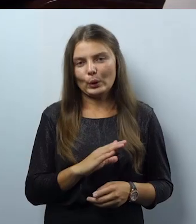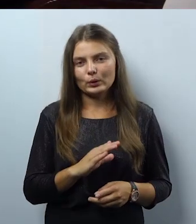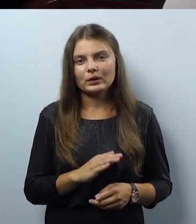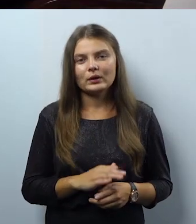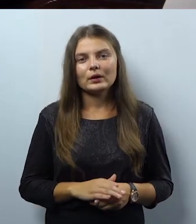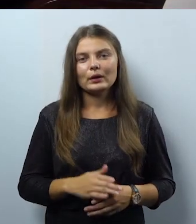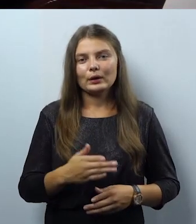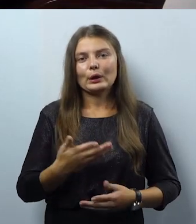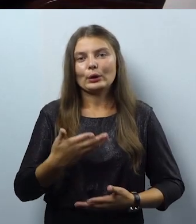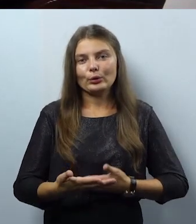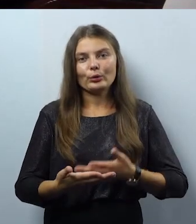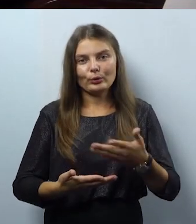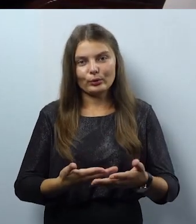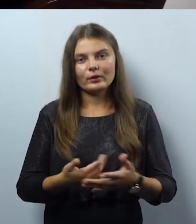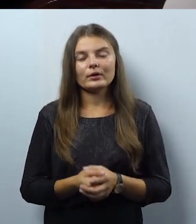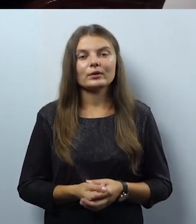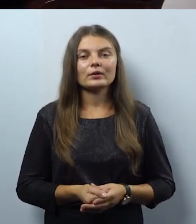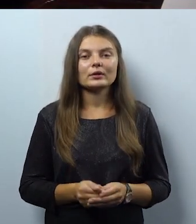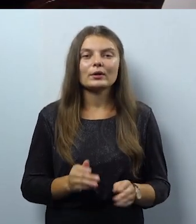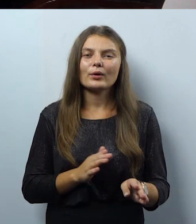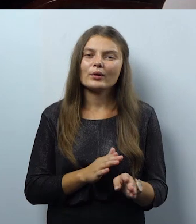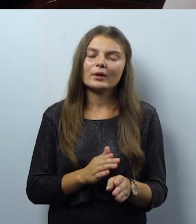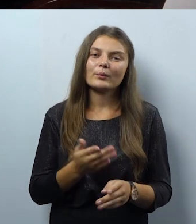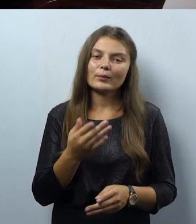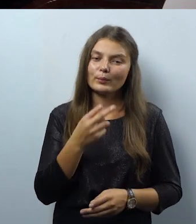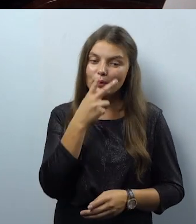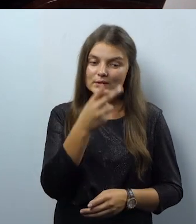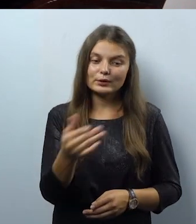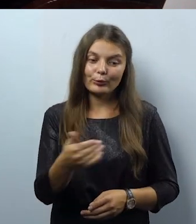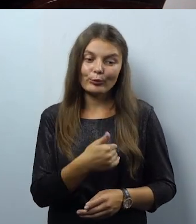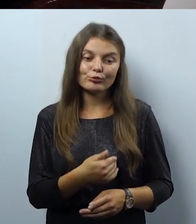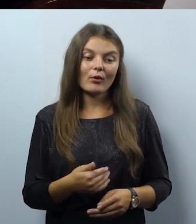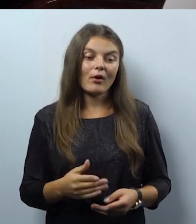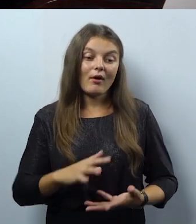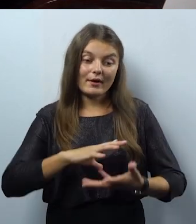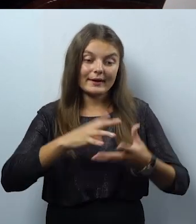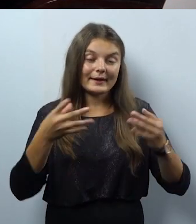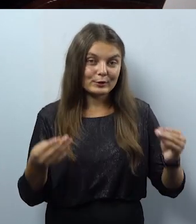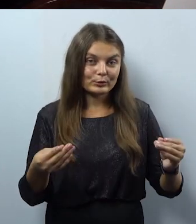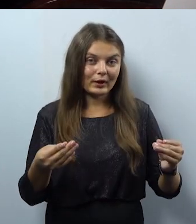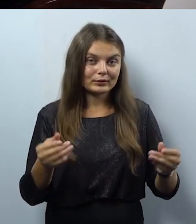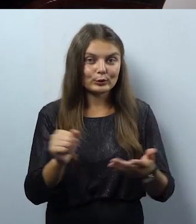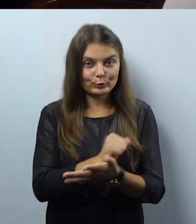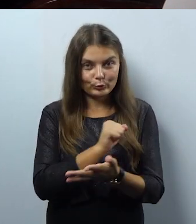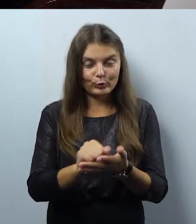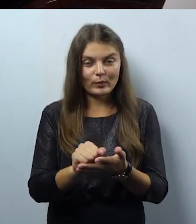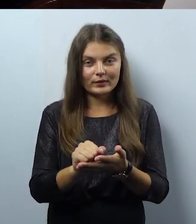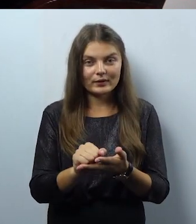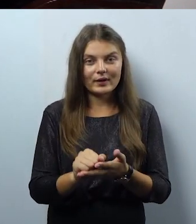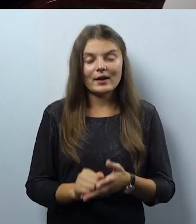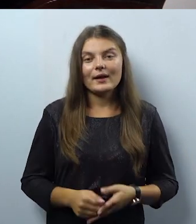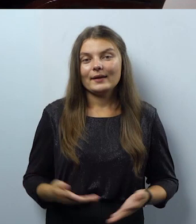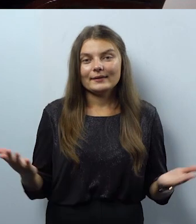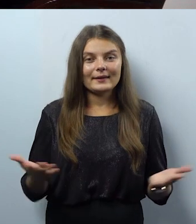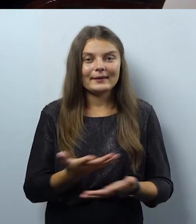як головний документ, головний висновок цього. Що в цьому висновку? По-перше, ні одної цифри нема. Для чого